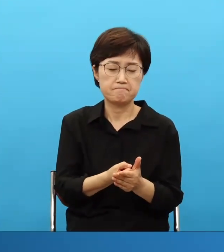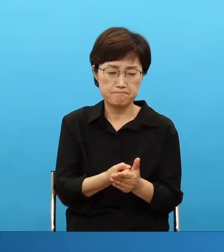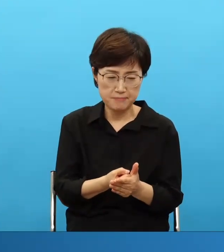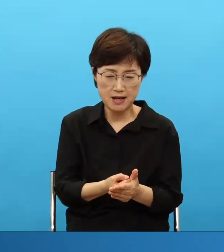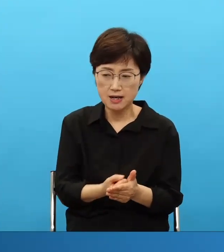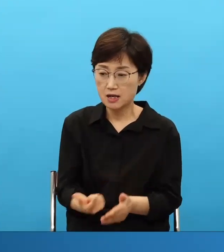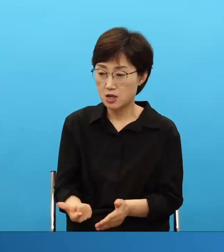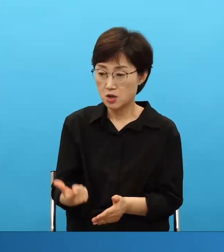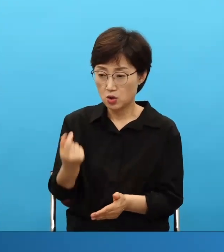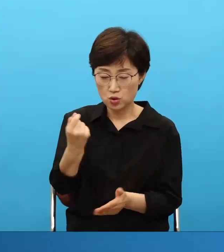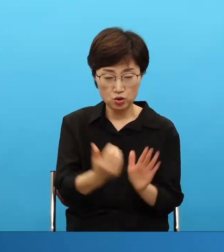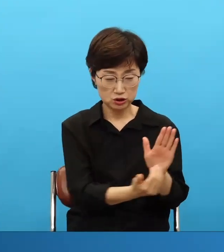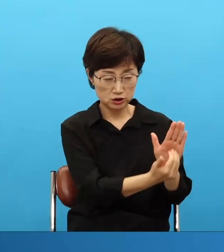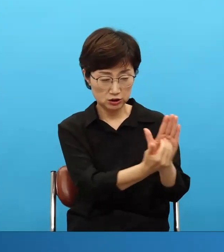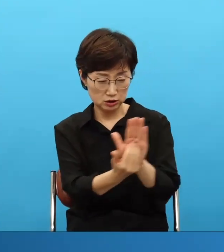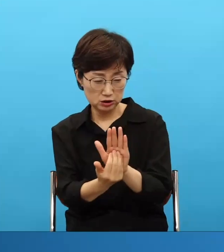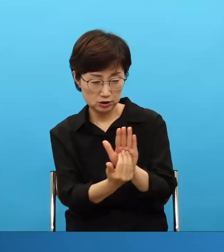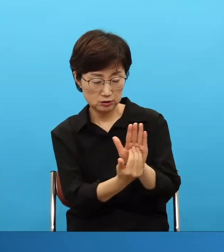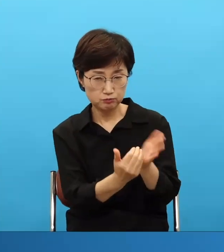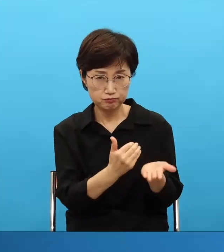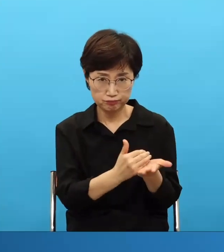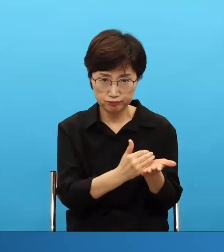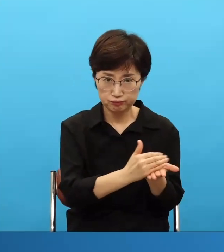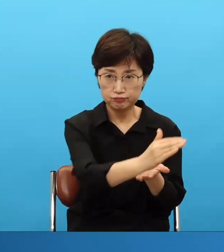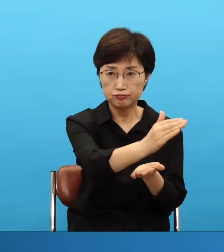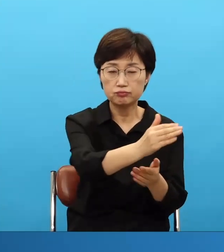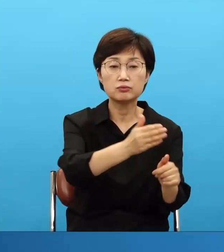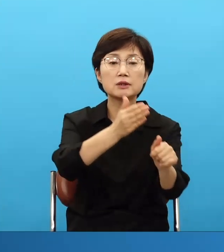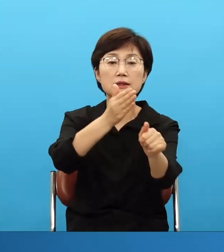용기를 다해